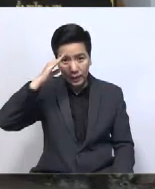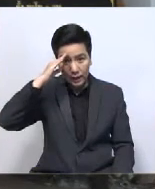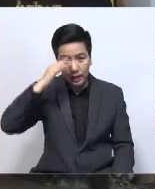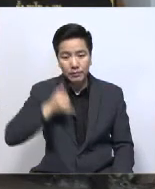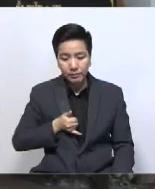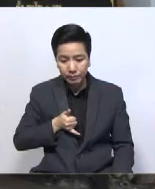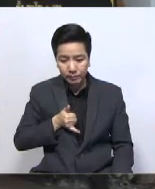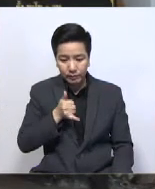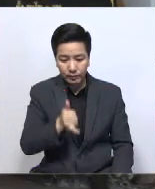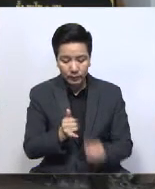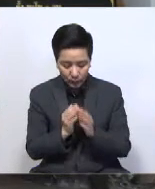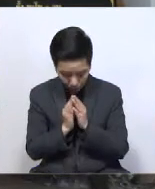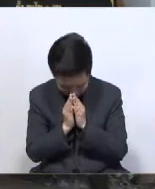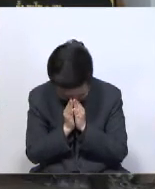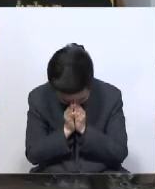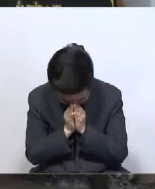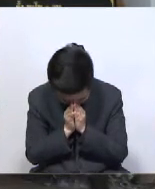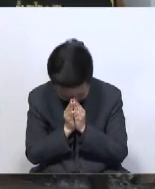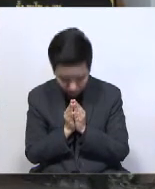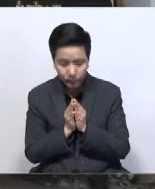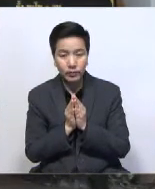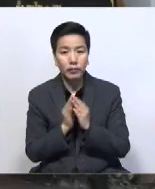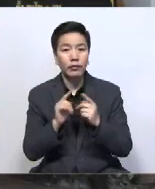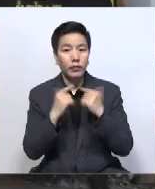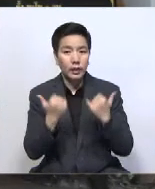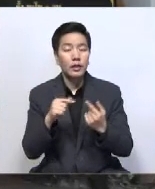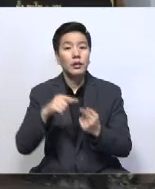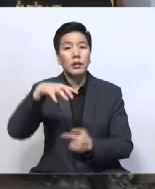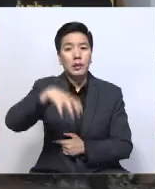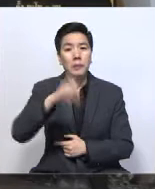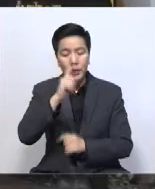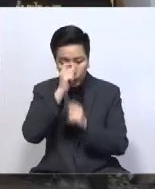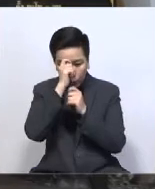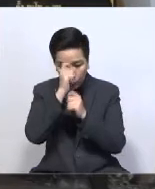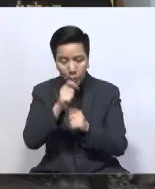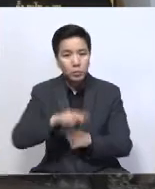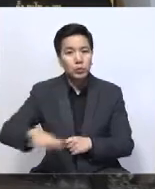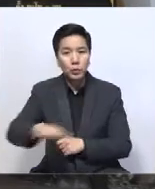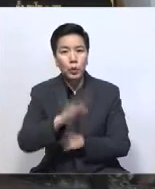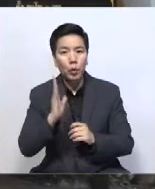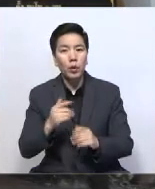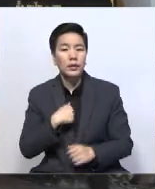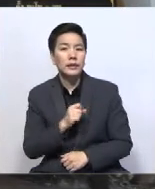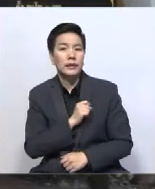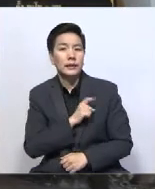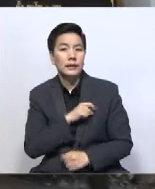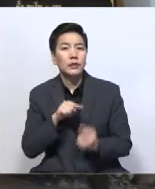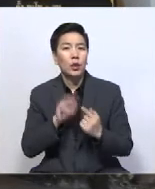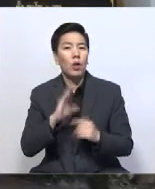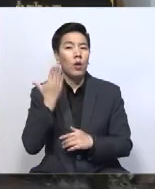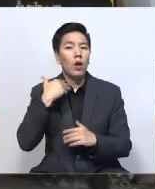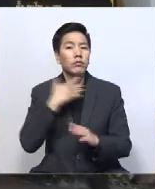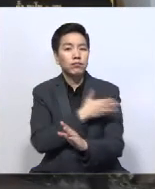นตรีค่ะก็จะได้เดินทางมาสักการะบูชานะคะซึ่งวิหารแห่งนี้นั้นเป็นที่เคารพศรัทธาของพี่น้องชุมชนชาวทรายขาวตั้งแต่อดีต